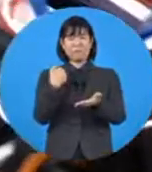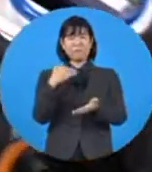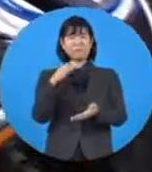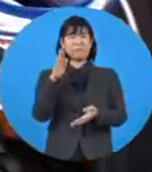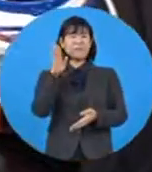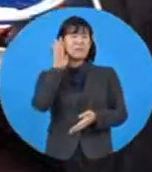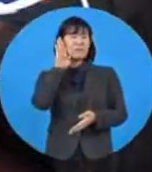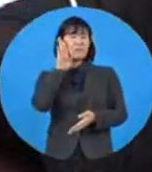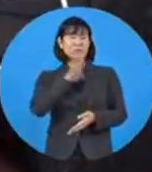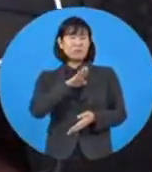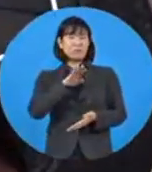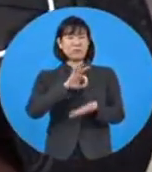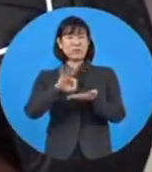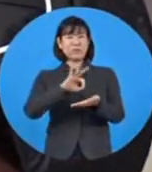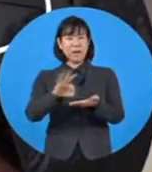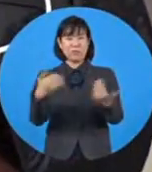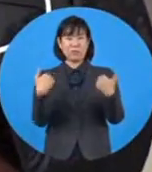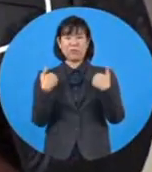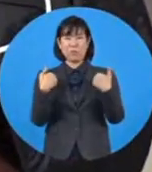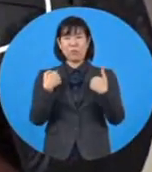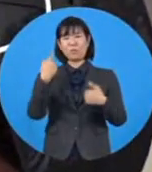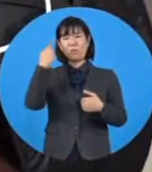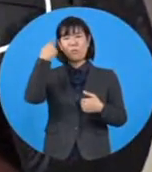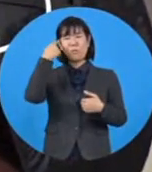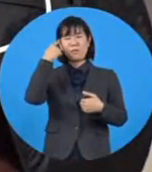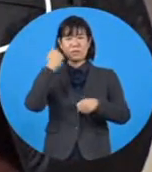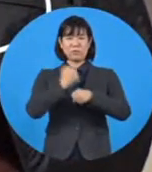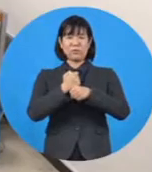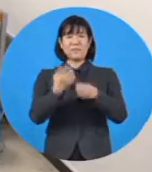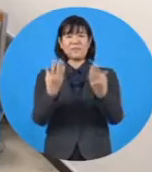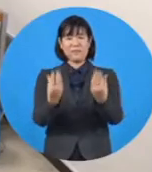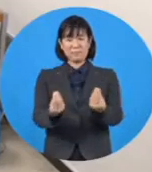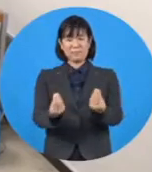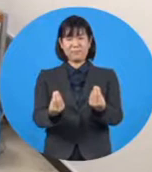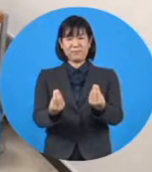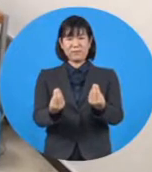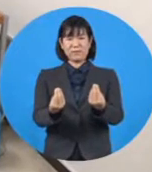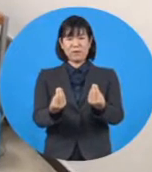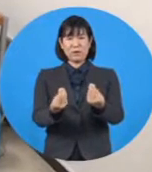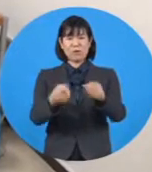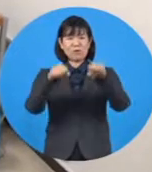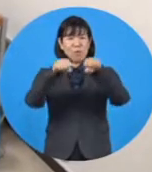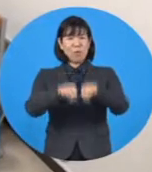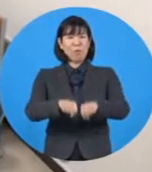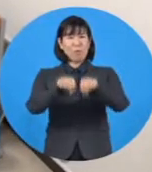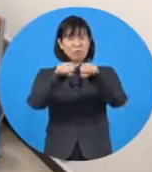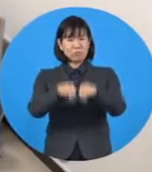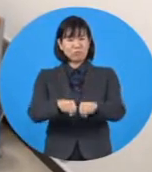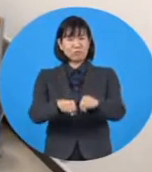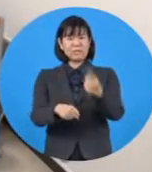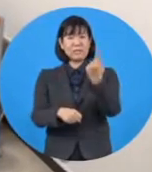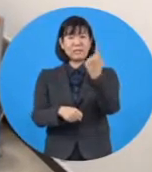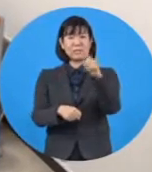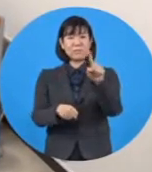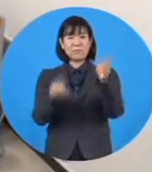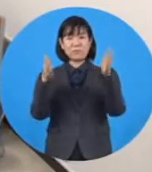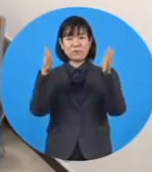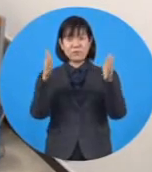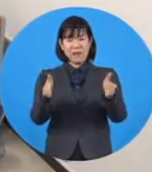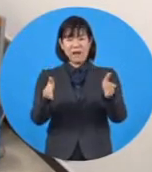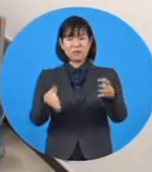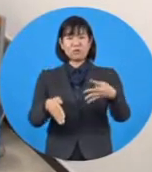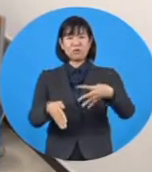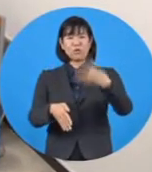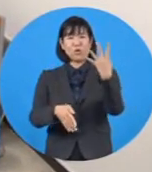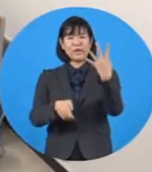というものでないと意味がないと思ってこれを開発しました。この手動ポンプを漕ぐだけで1分間に